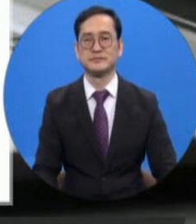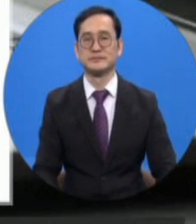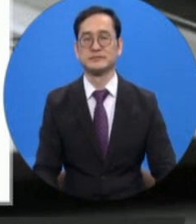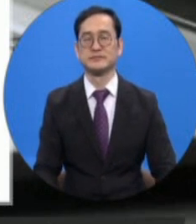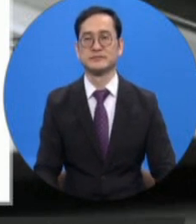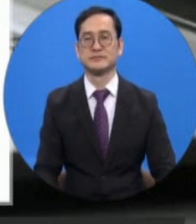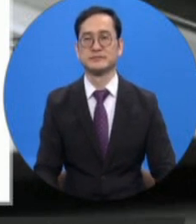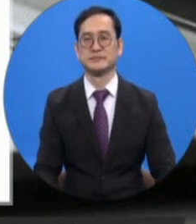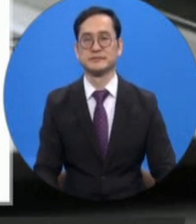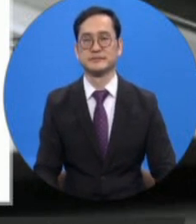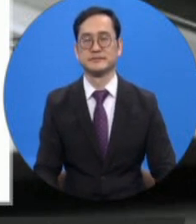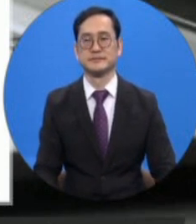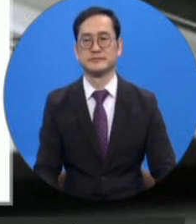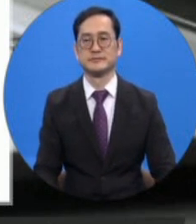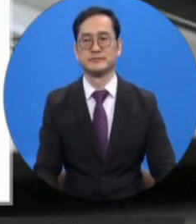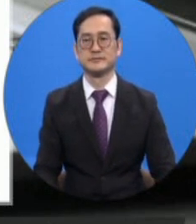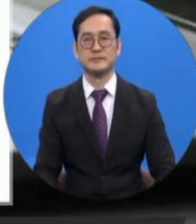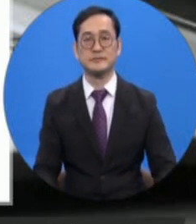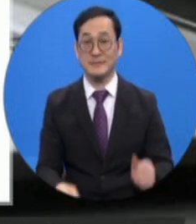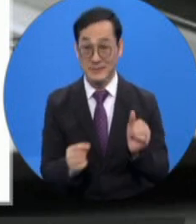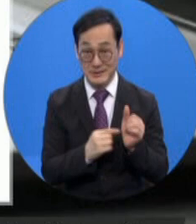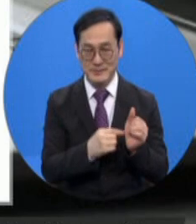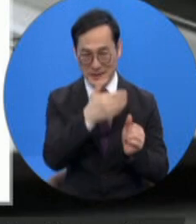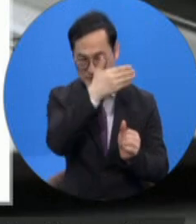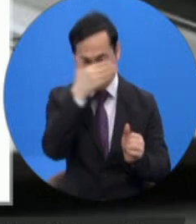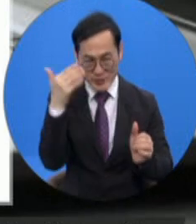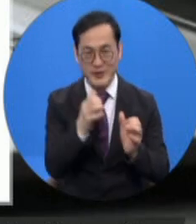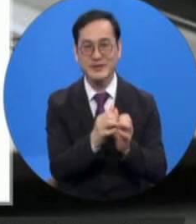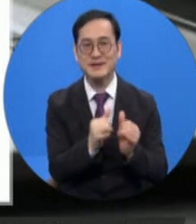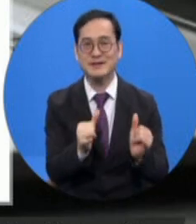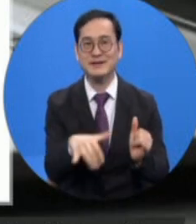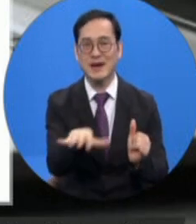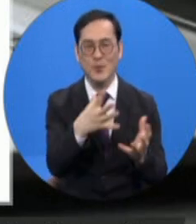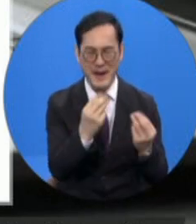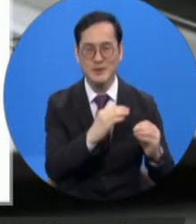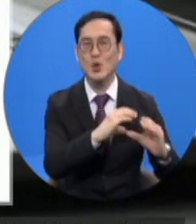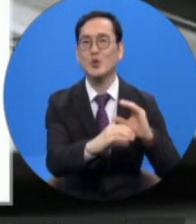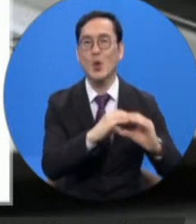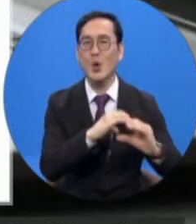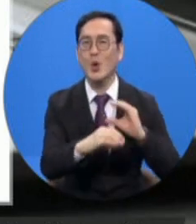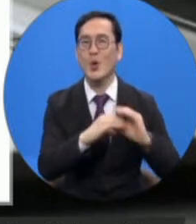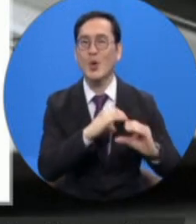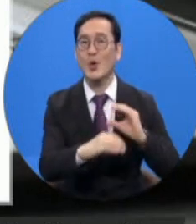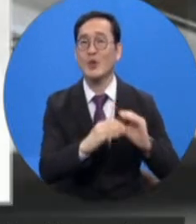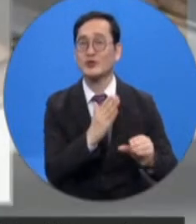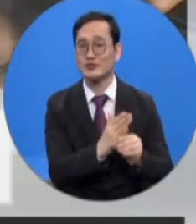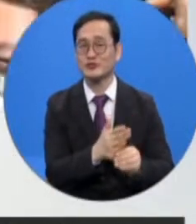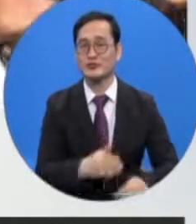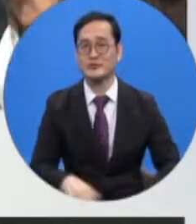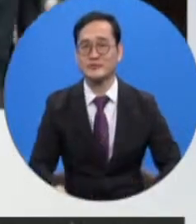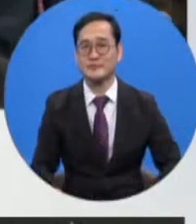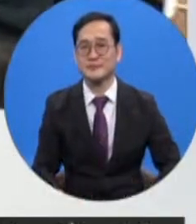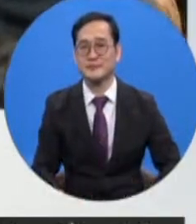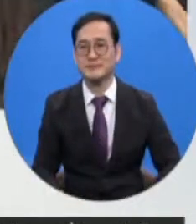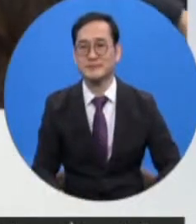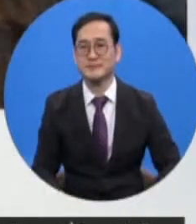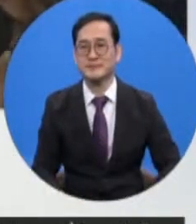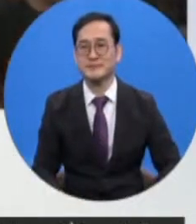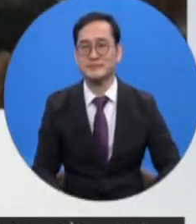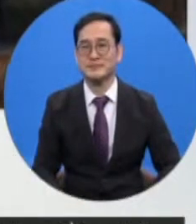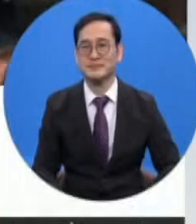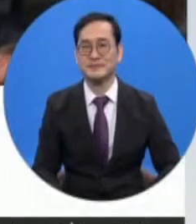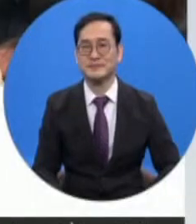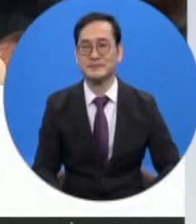선거 경선을 통해서 이제 청년 세대와 많은 소통들을 하기 위해 노력을 하는 것 아니겠습니까? 당연히 정권 교체를 위해서 힘을